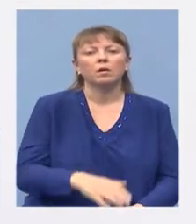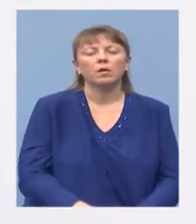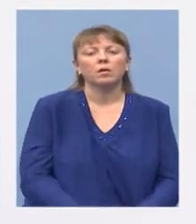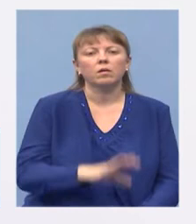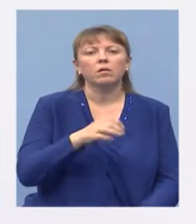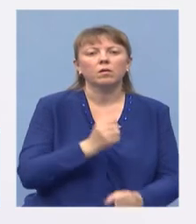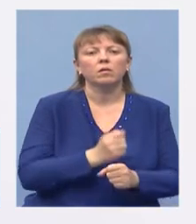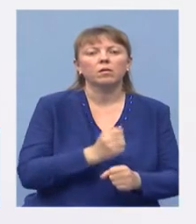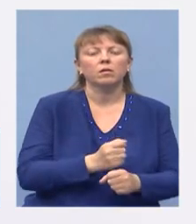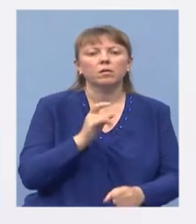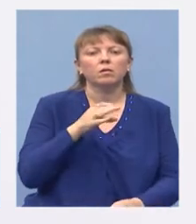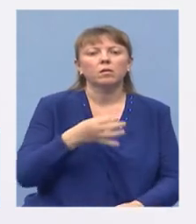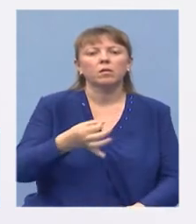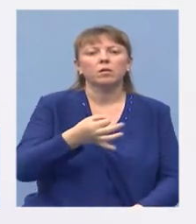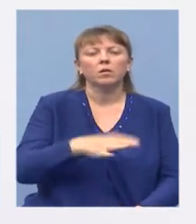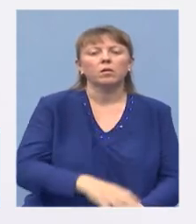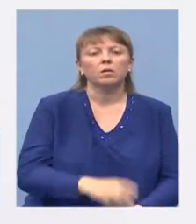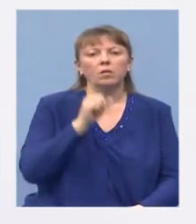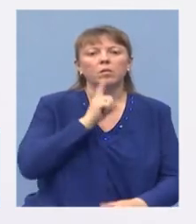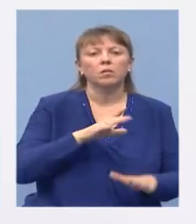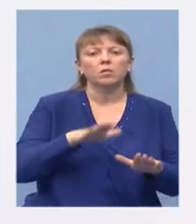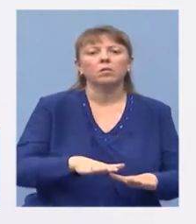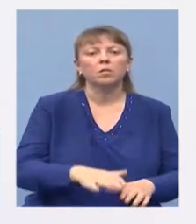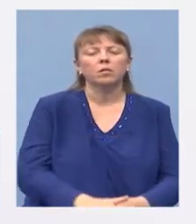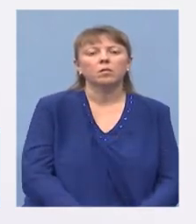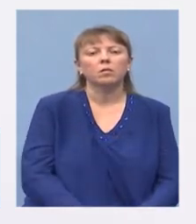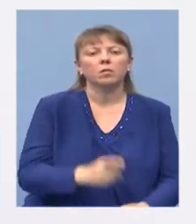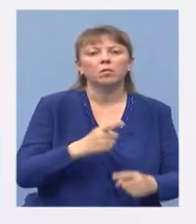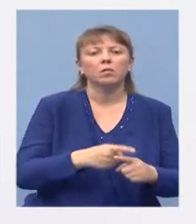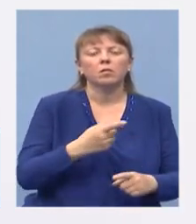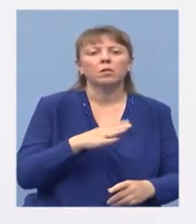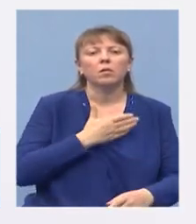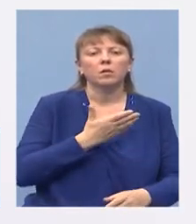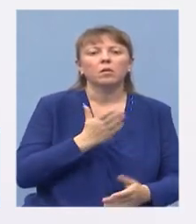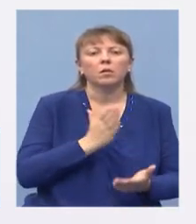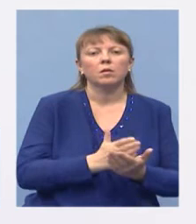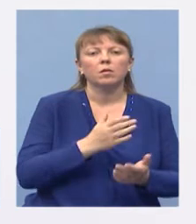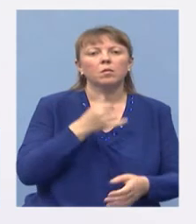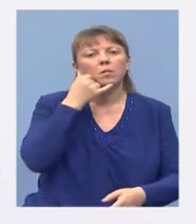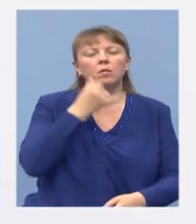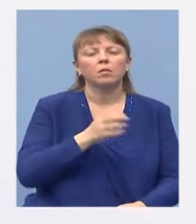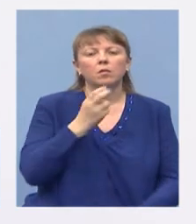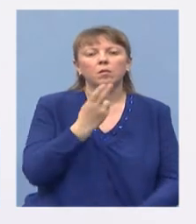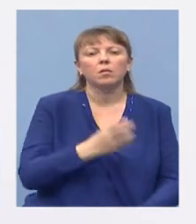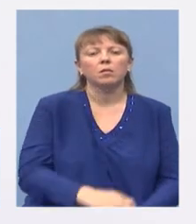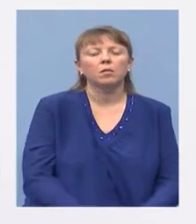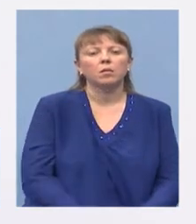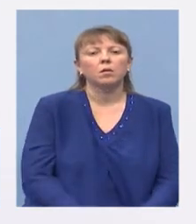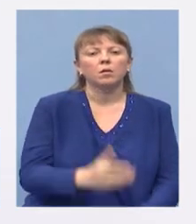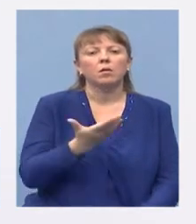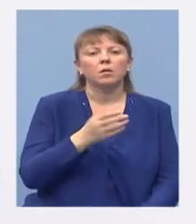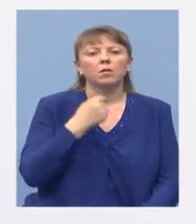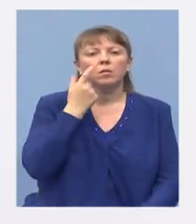все созданы. Акимат области создал условия для населения. Плюс к этому есть понятие мобильной цоны. То есть, если в том или